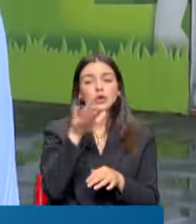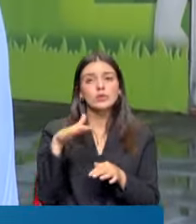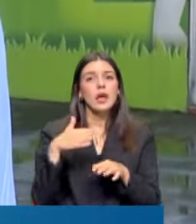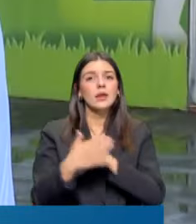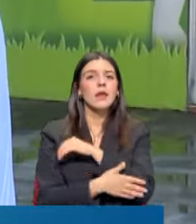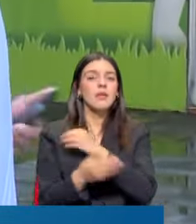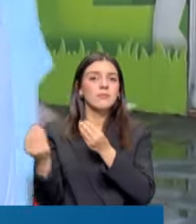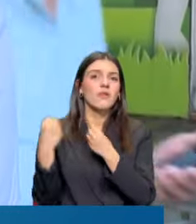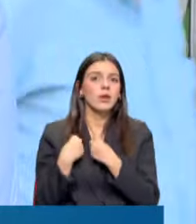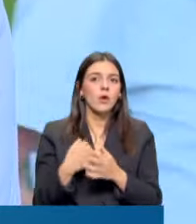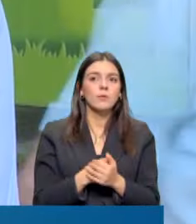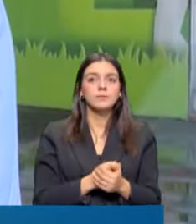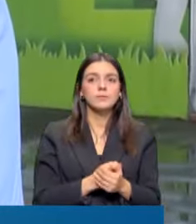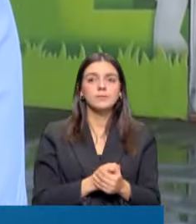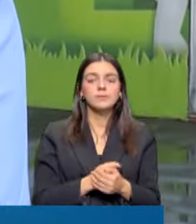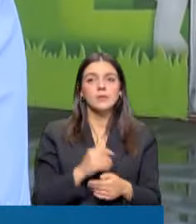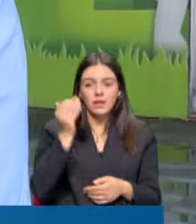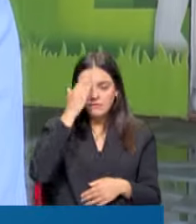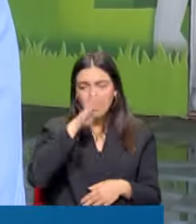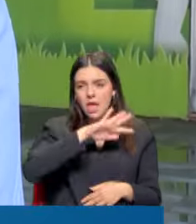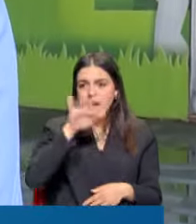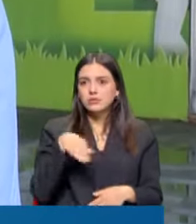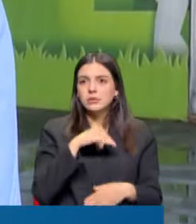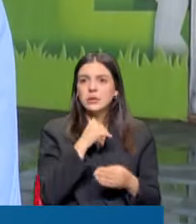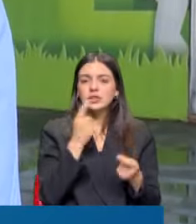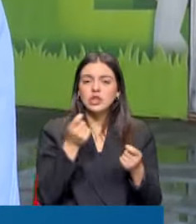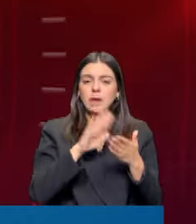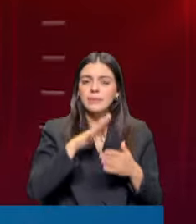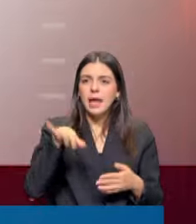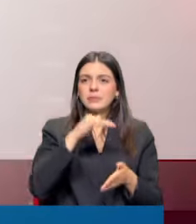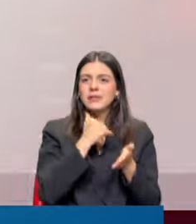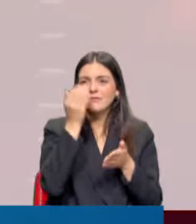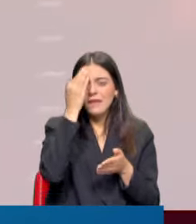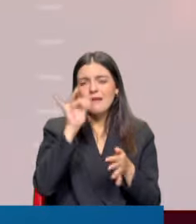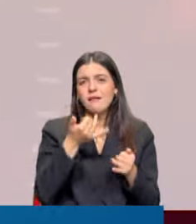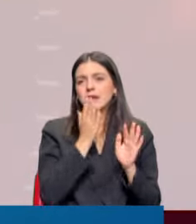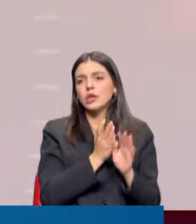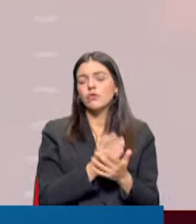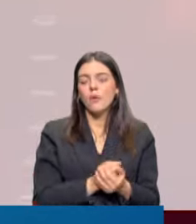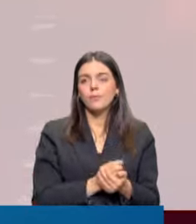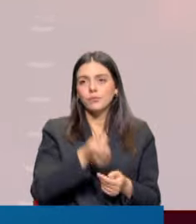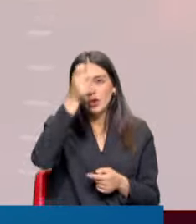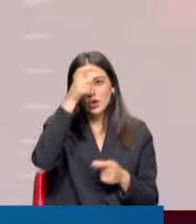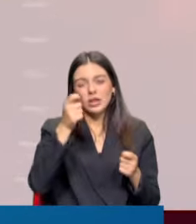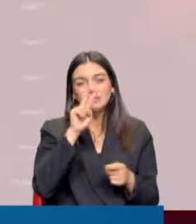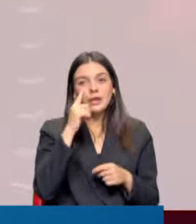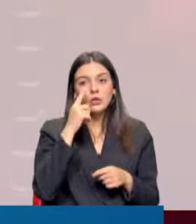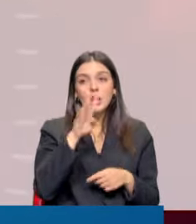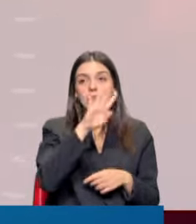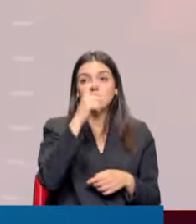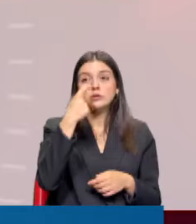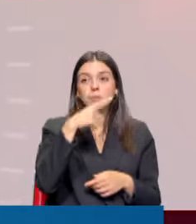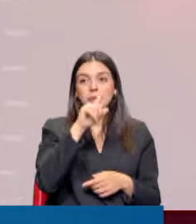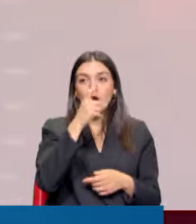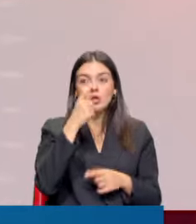oluyorlar. Yoksulluk sınırının altındayız işte. Hep beraber ülkece bütün çalışma arkadaşlarım da öyle. Türk İş verilerine göre Ocak ayında 49.019 lira